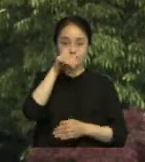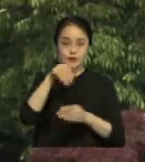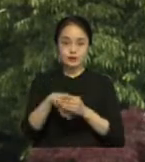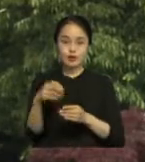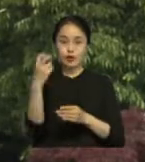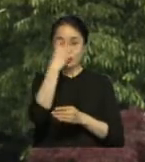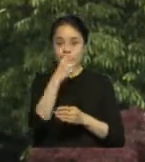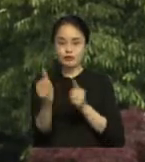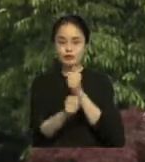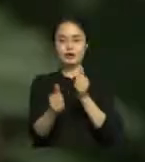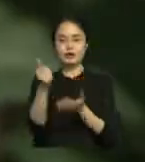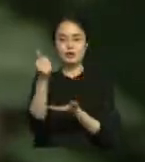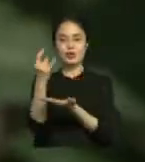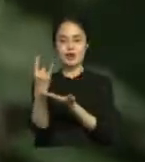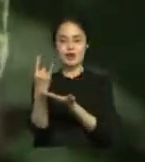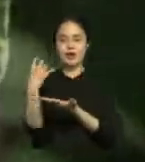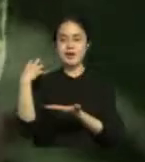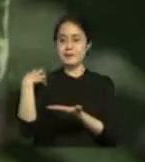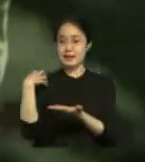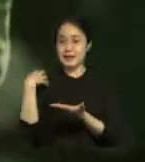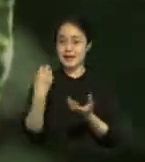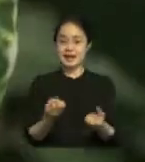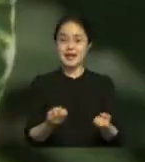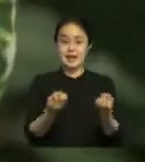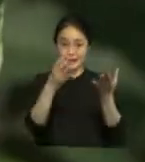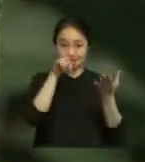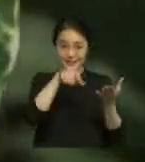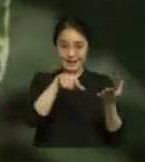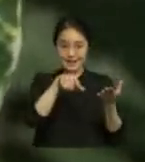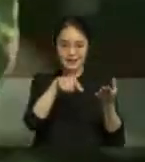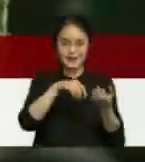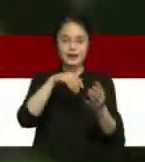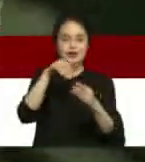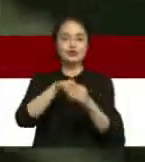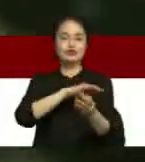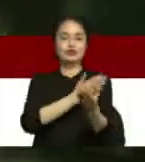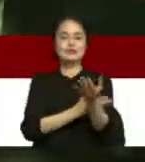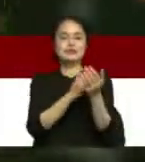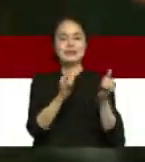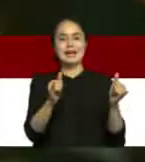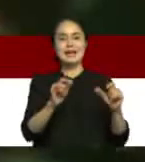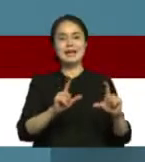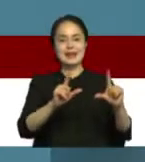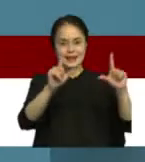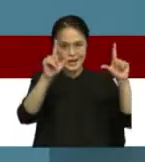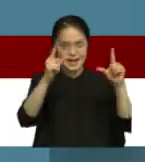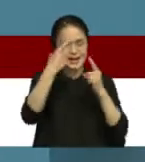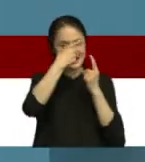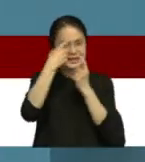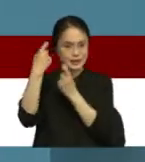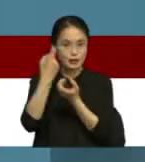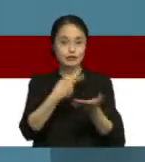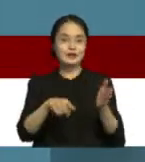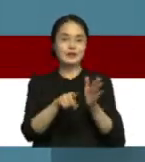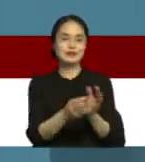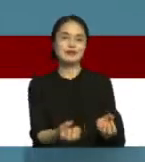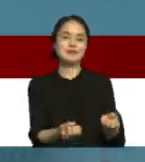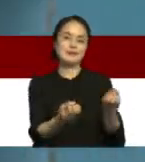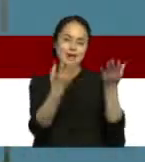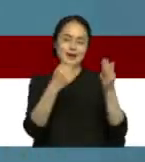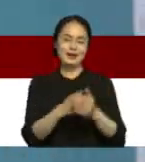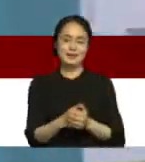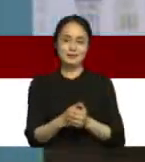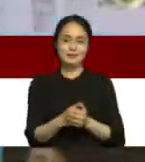중앙선거관리위원회가 주관한 이번 기념식은 유권자 날의 의미를 되새기고자 개최됐으며 올해는 민주선거가 실시된 지 70주년이 되는